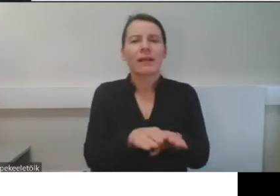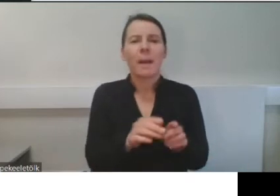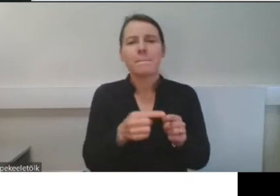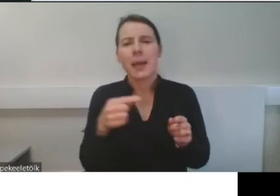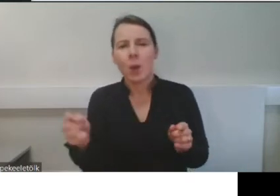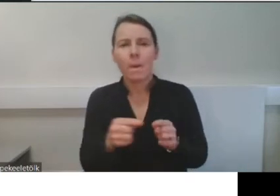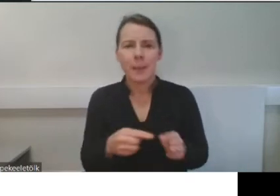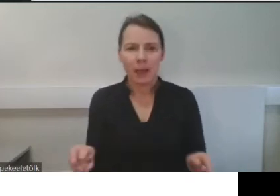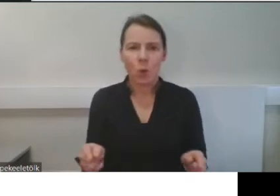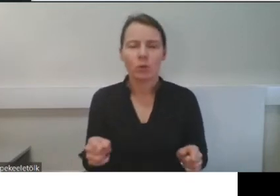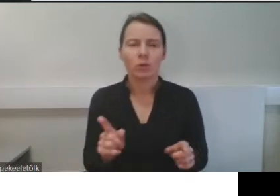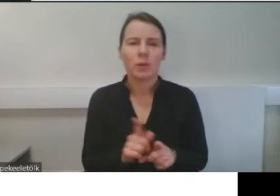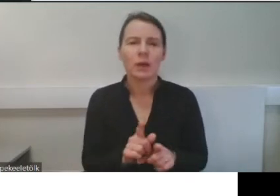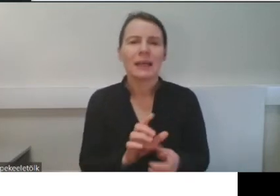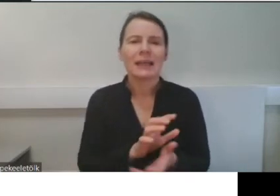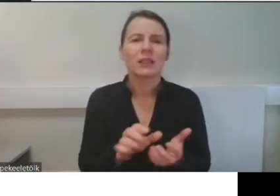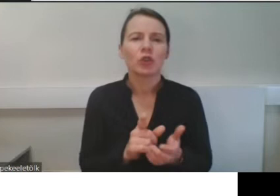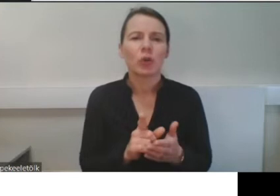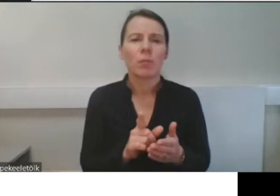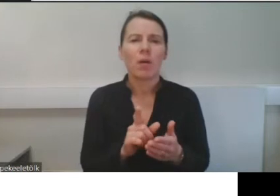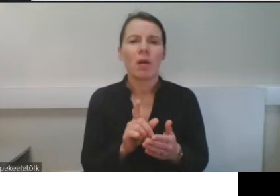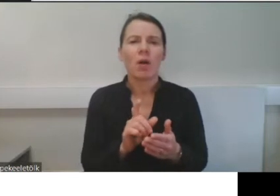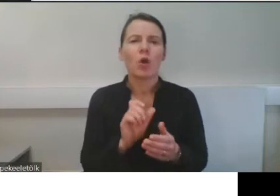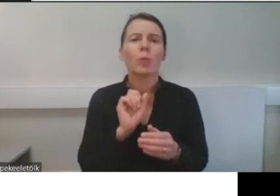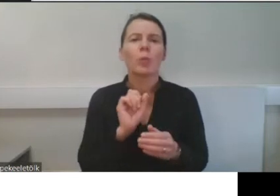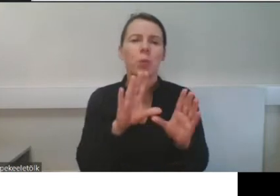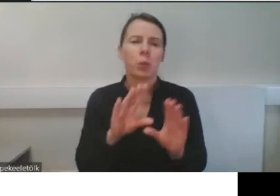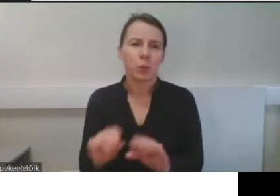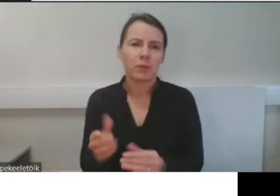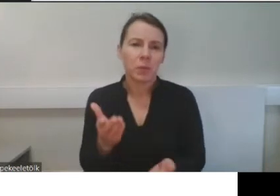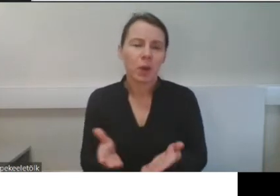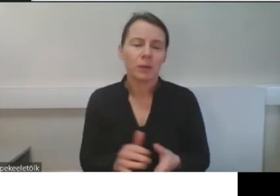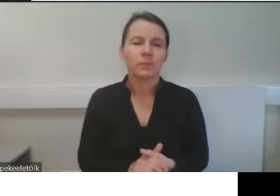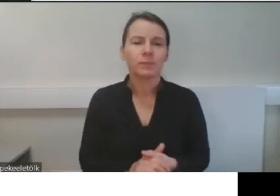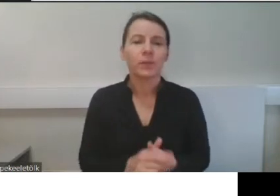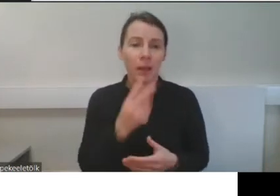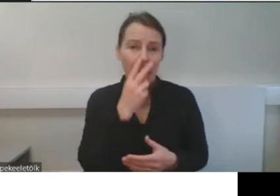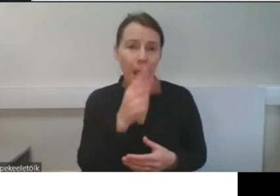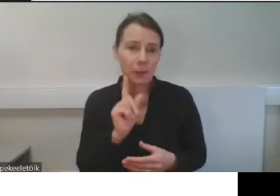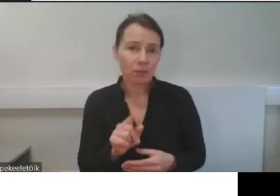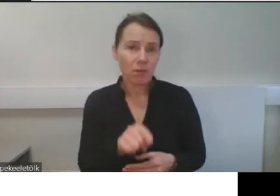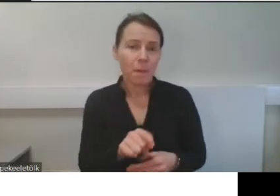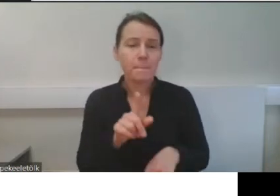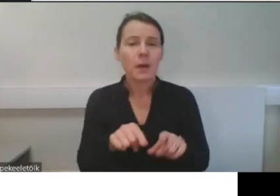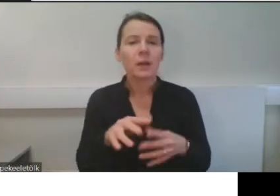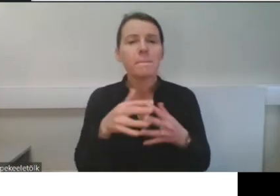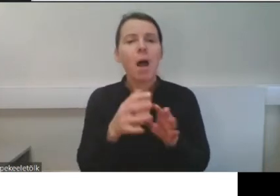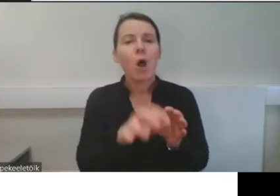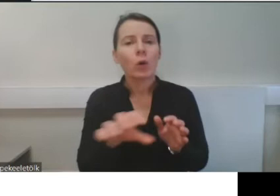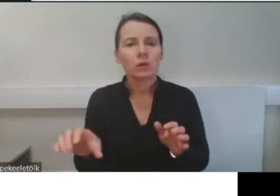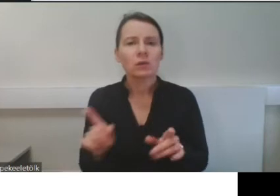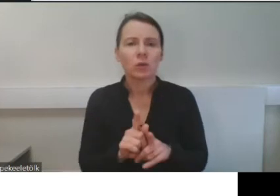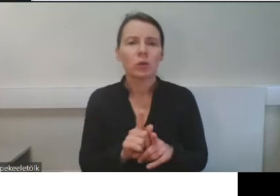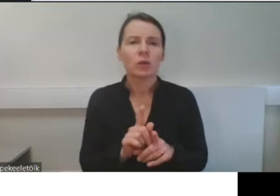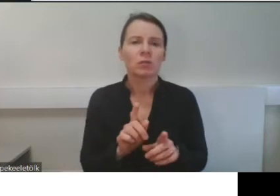näiteks toimetuleku toetus, hooldaja toetus, siin erinevad KOV-teenused, toetused,